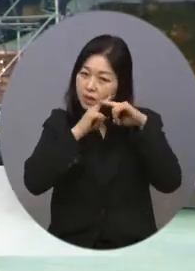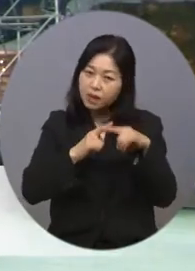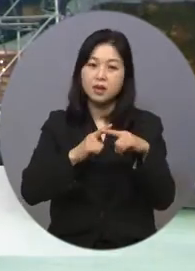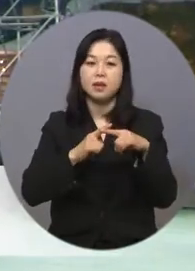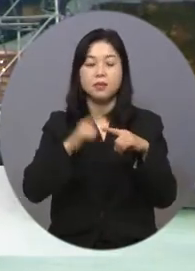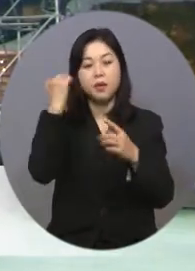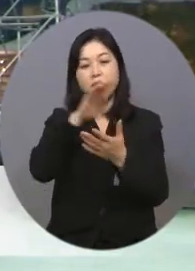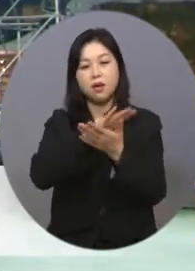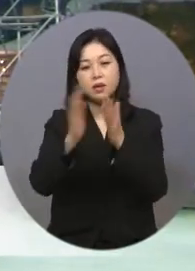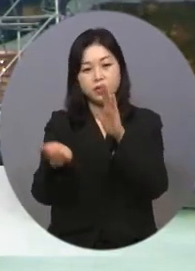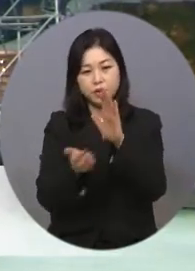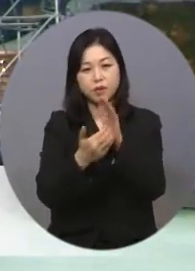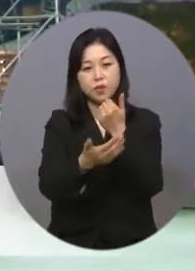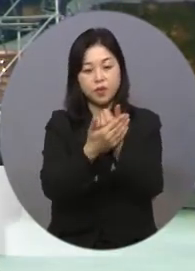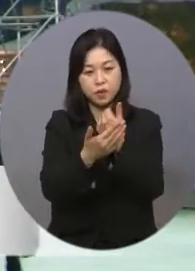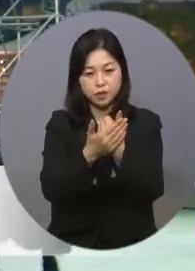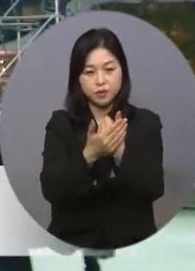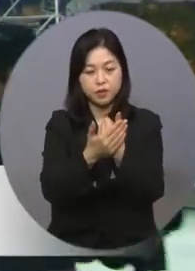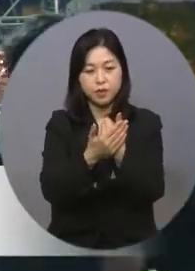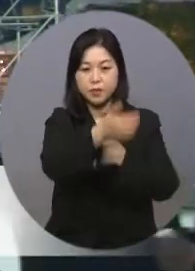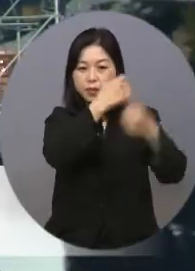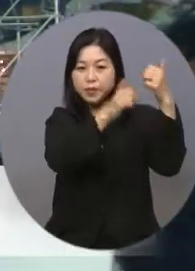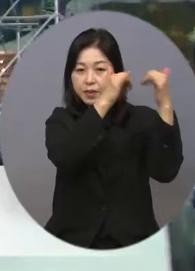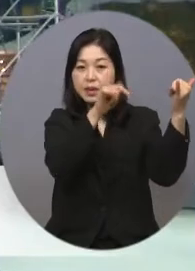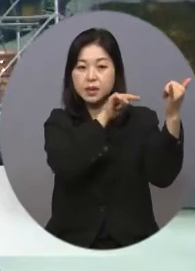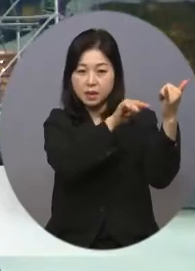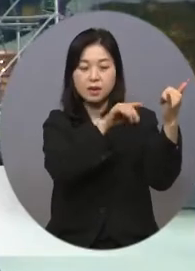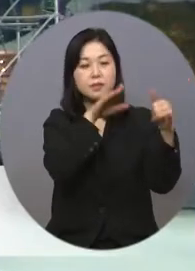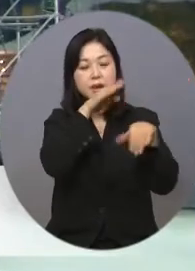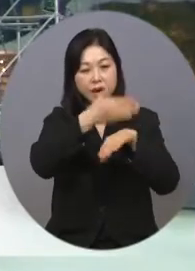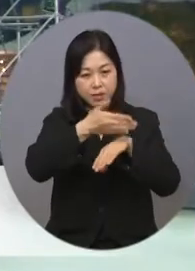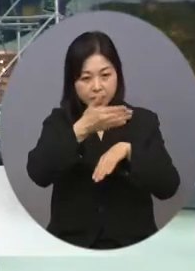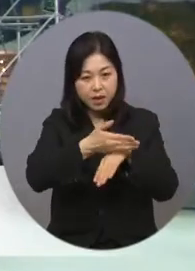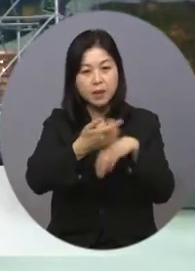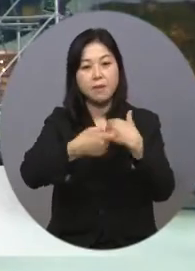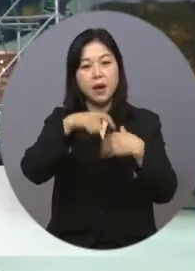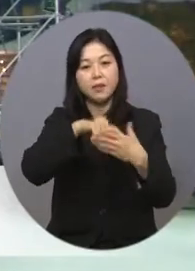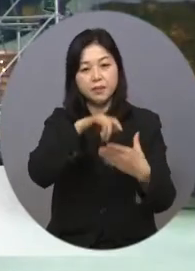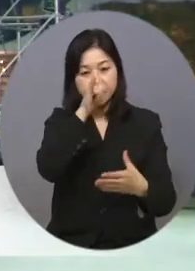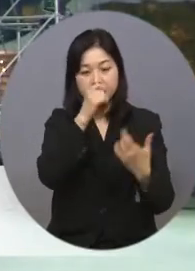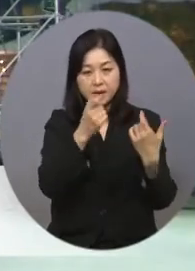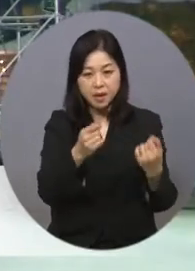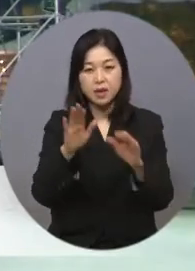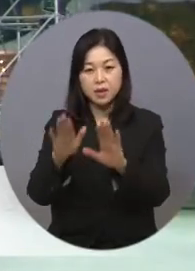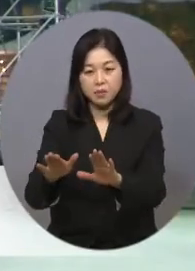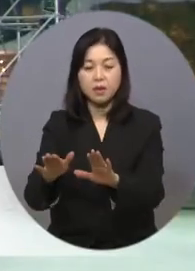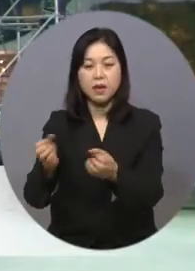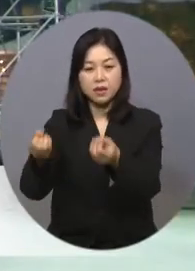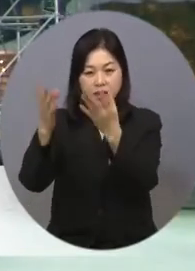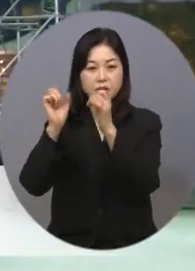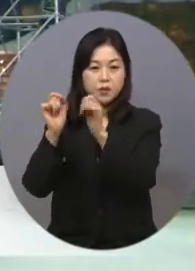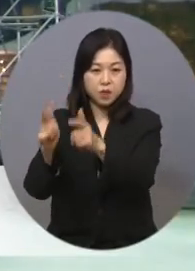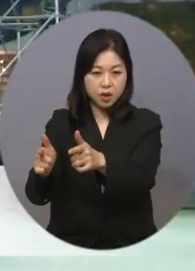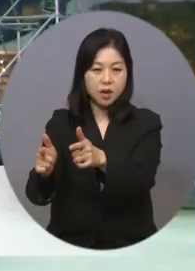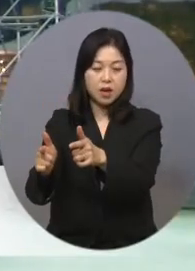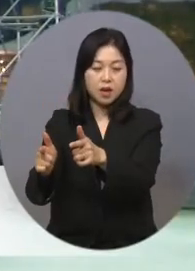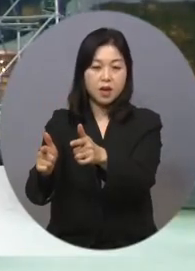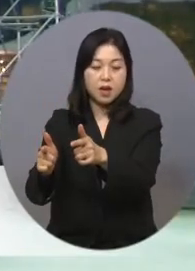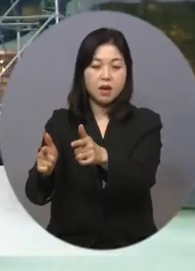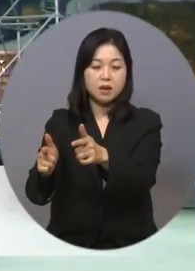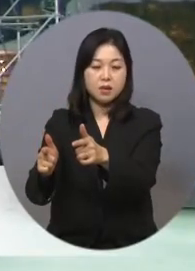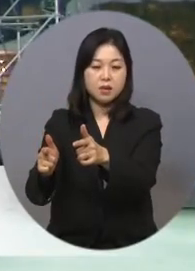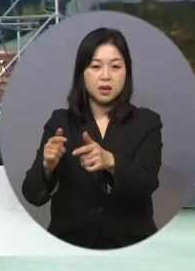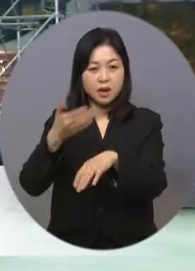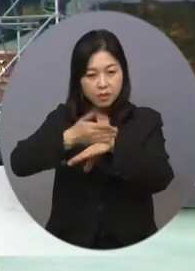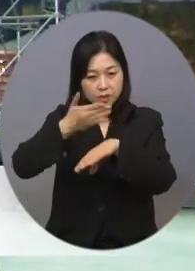저희 평화를 이룩해 주신 어르신들께 항상 감사의 마음을 가지고 있었는데요. 이런 기회를 통해서 저희가 이런 행사를